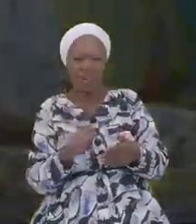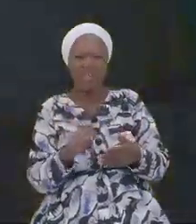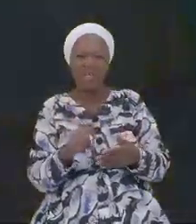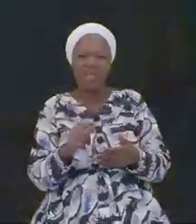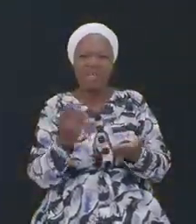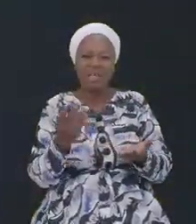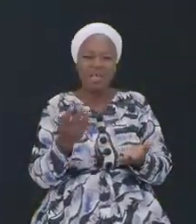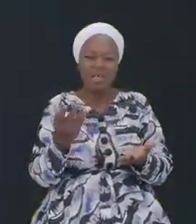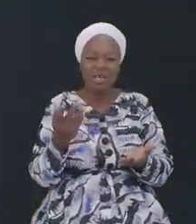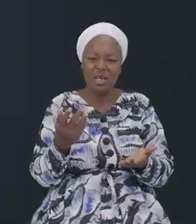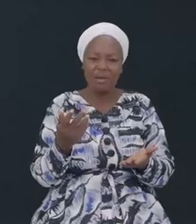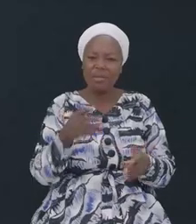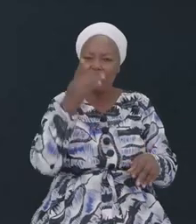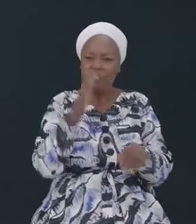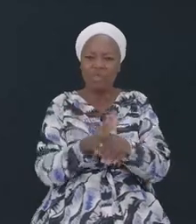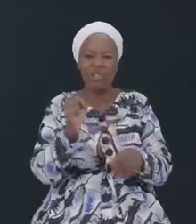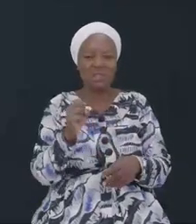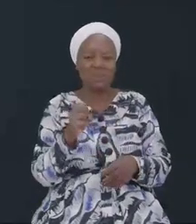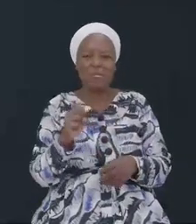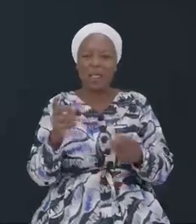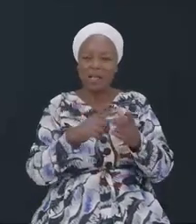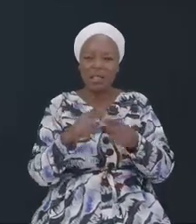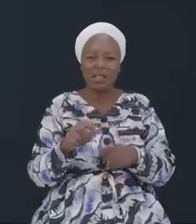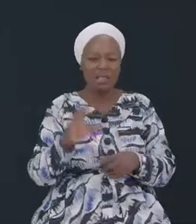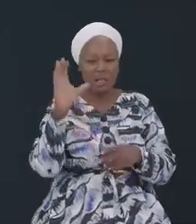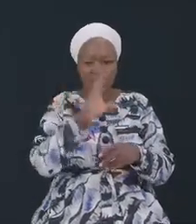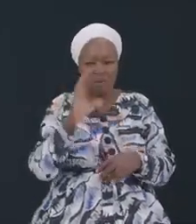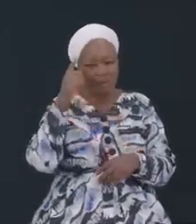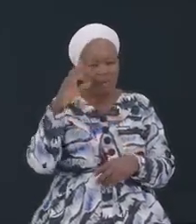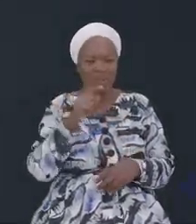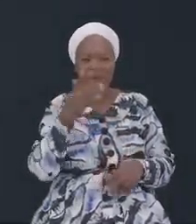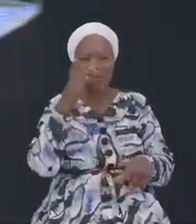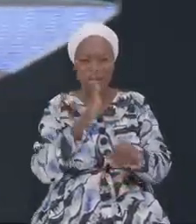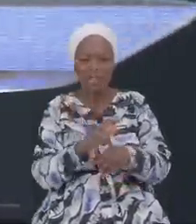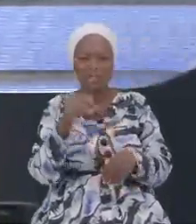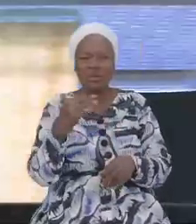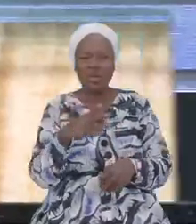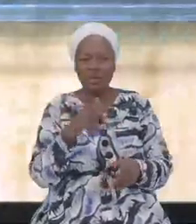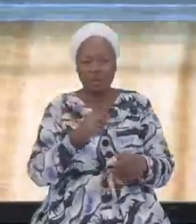Ils omettent les actions de Corée, de Dathan et d'Abiram.